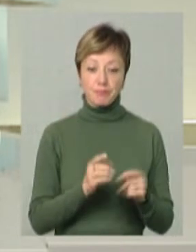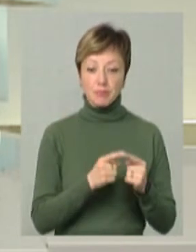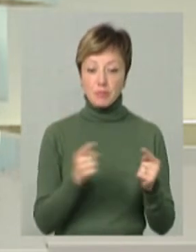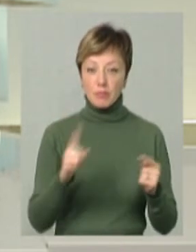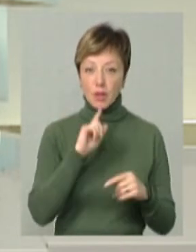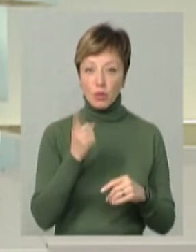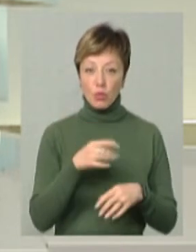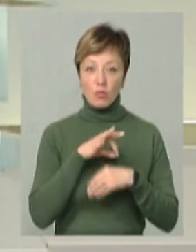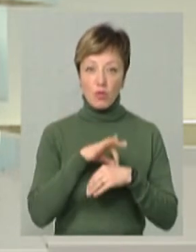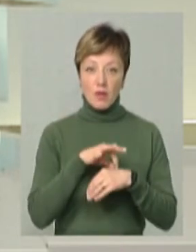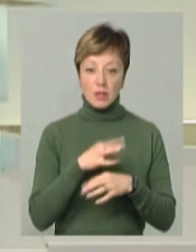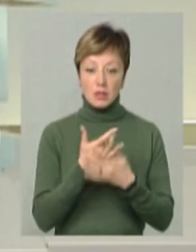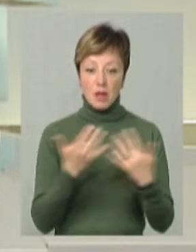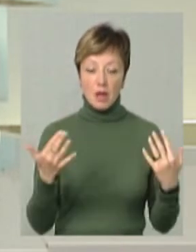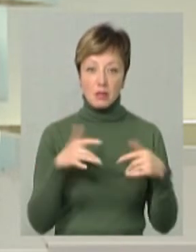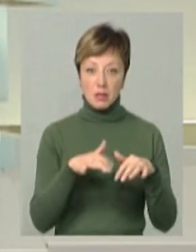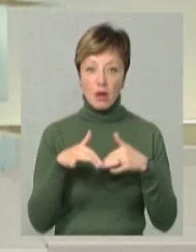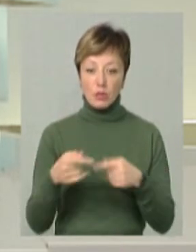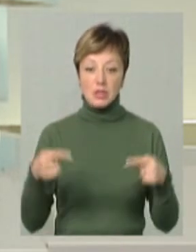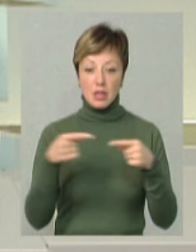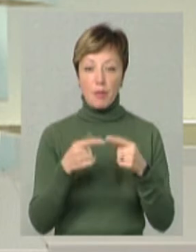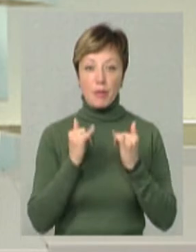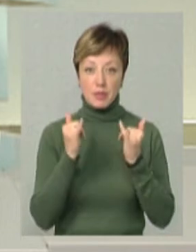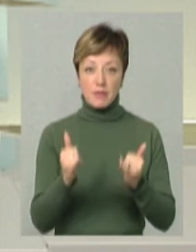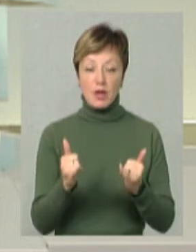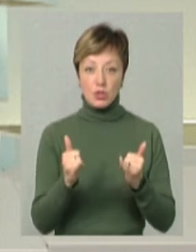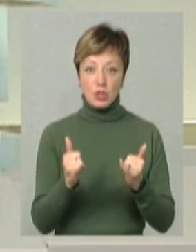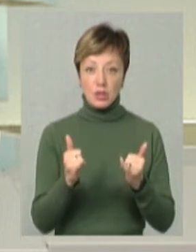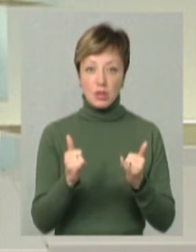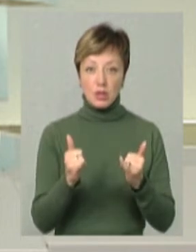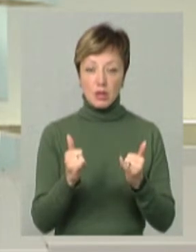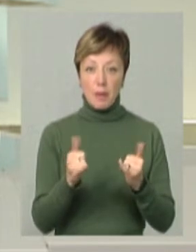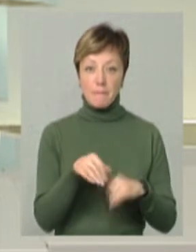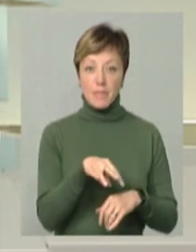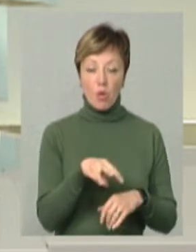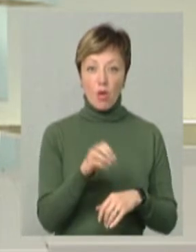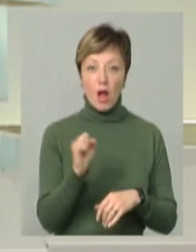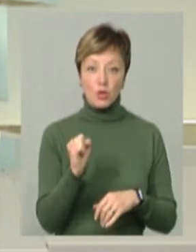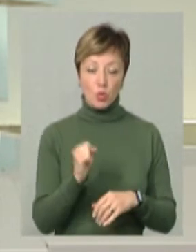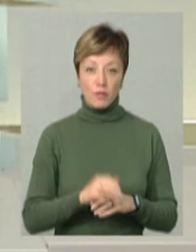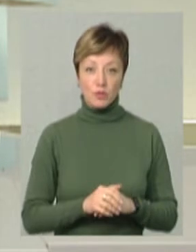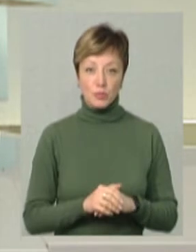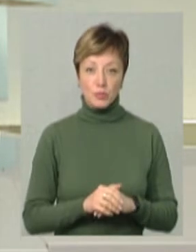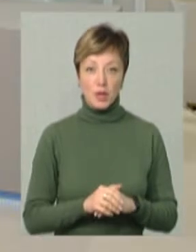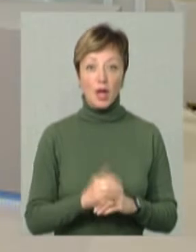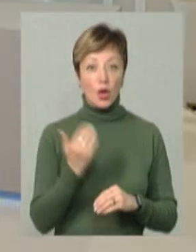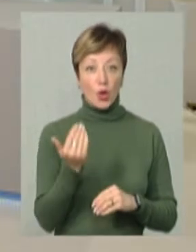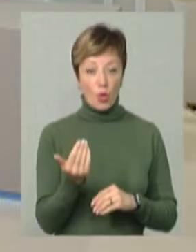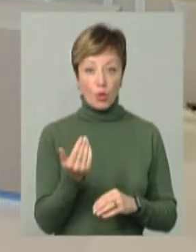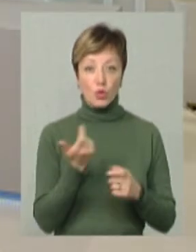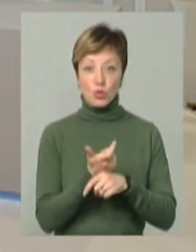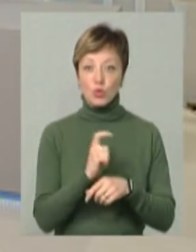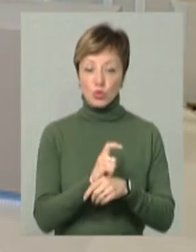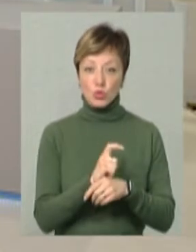протягом року, провести ряд заходів, саме присвячені Миколі Антоновичу. От, і його